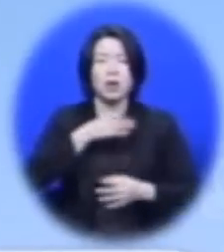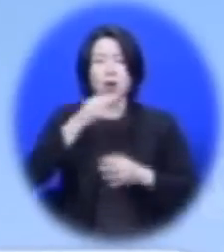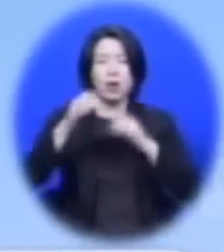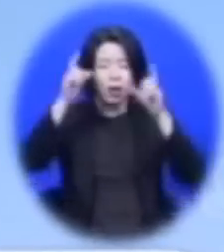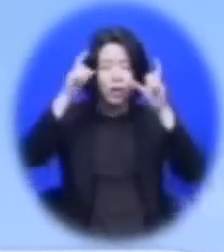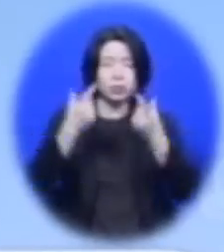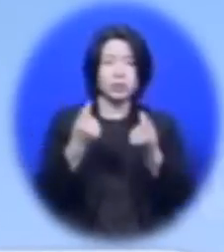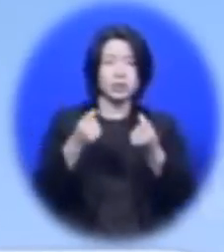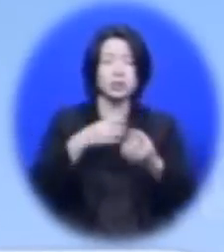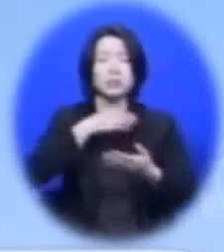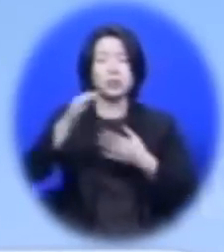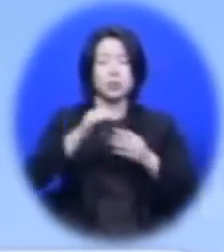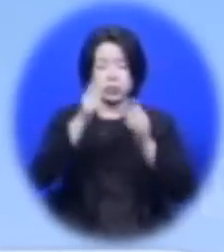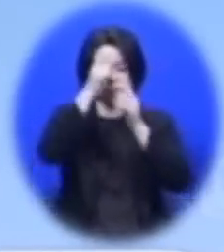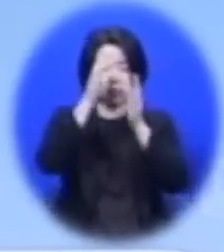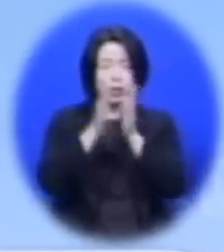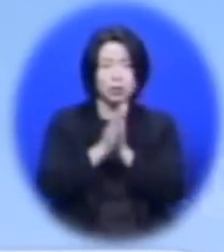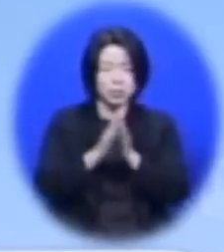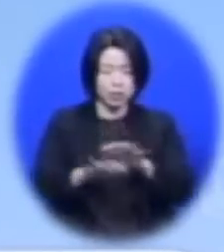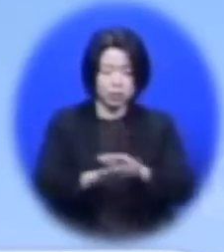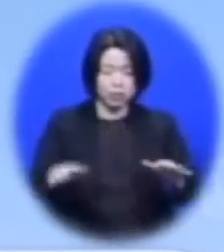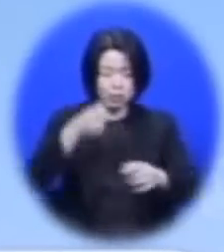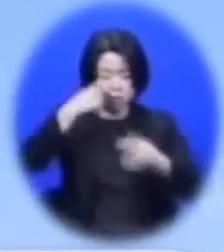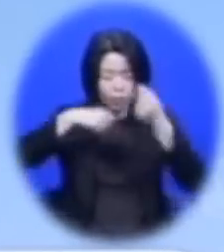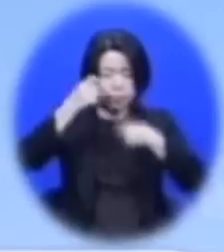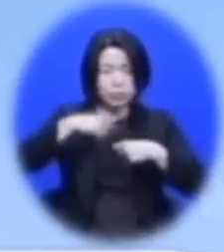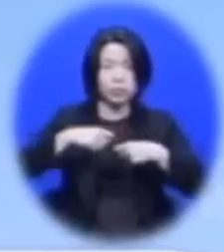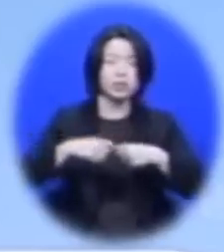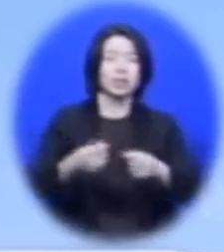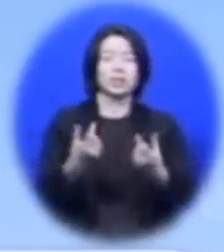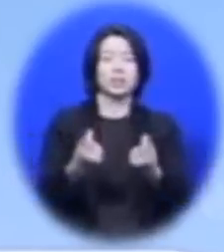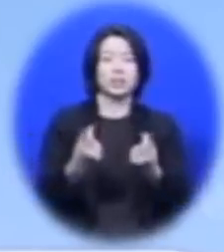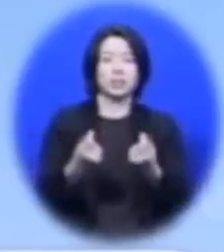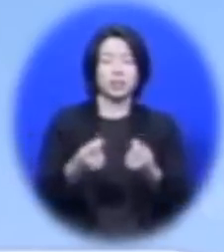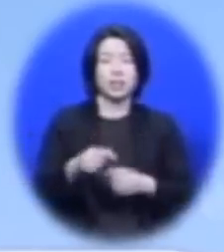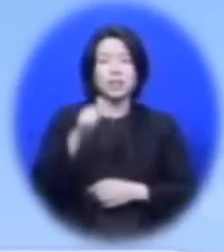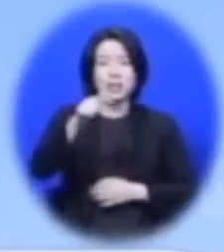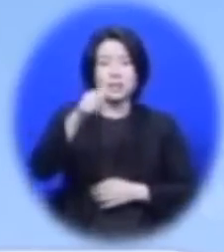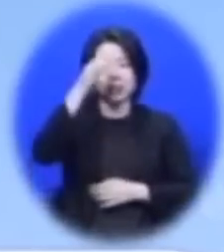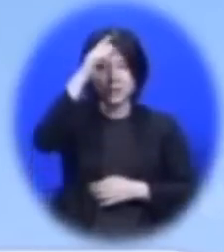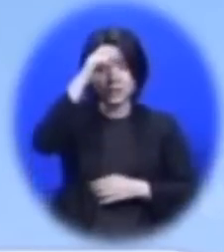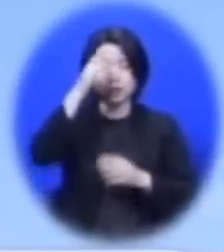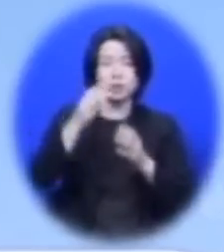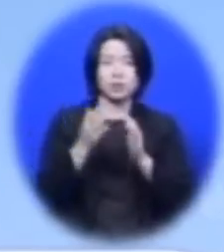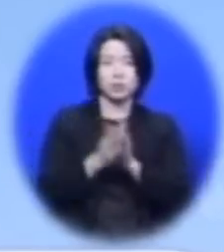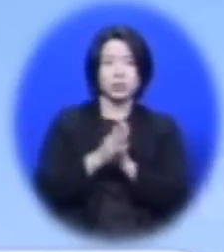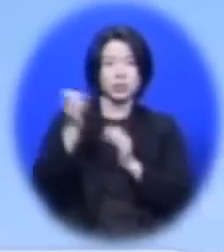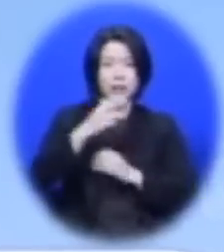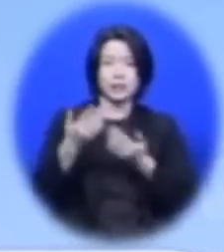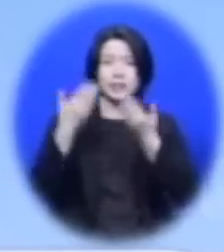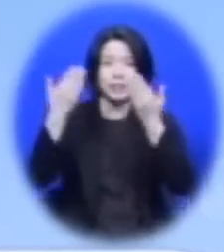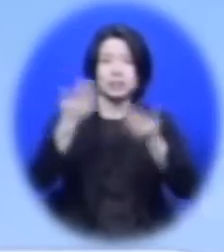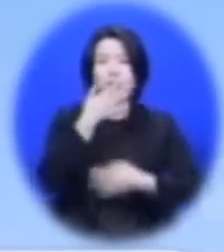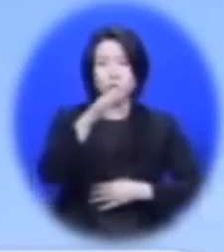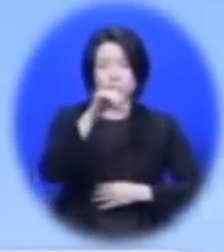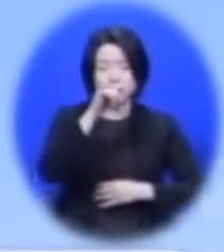뜨거운 눈물로 교회 마룻바닥을 적시던 그 기도를 다시 올릴 수 있었다.